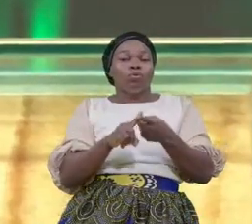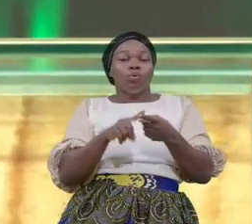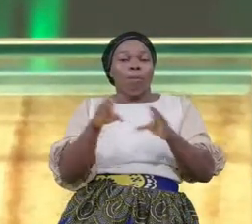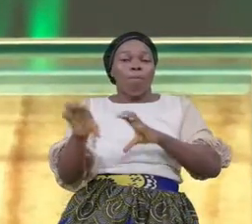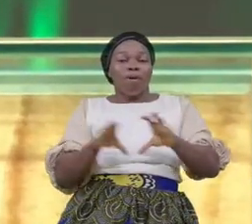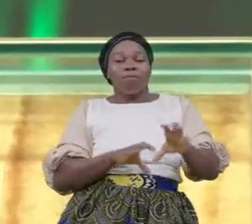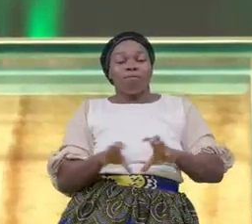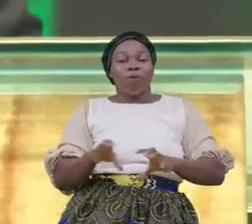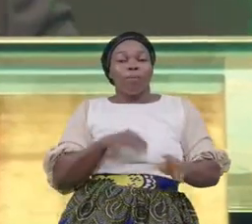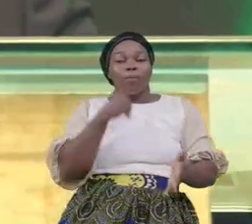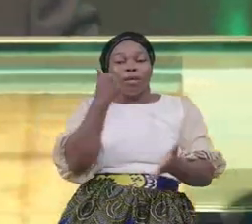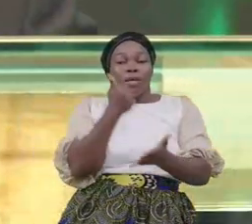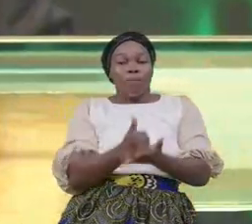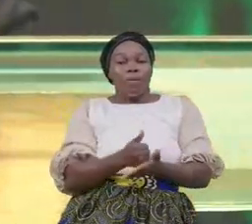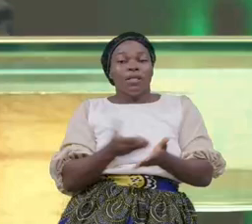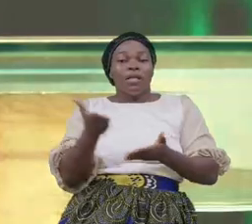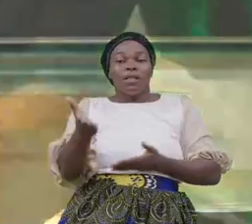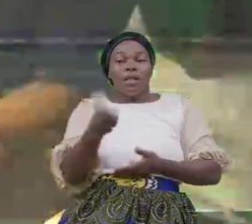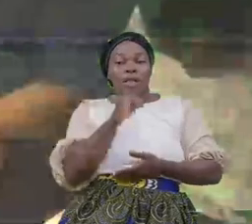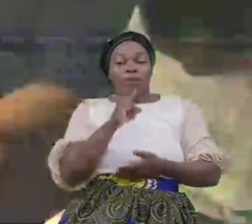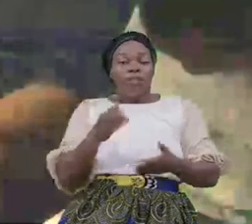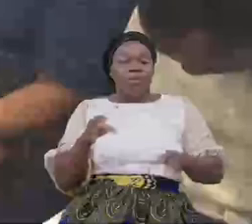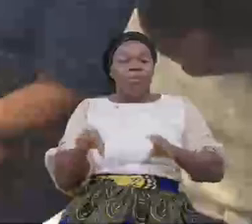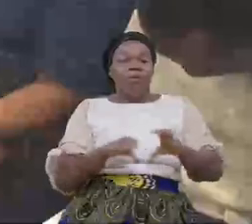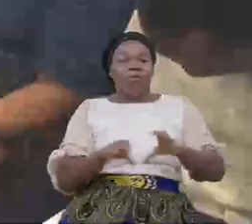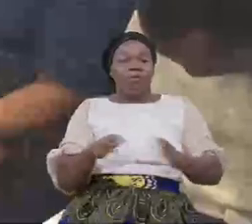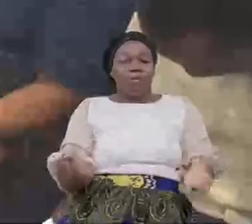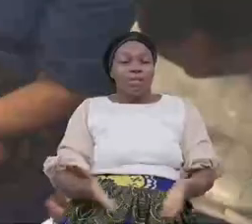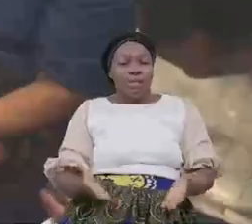l'accomplir. Il y a l'accomplissement ici ce soir.